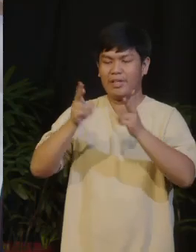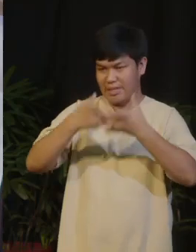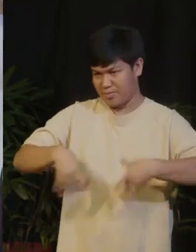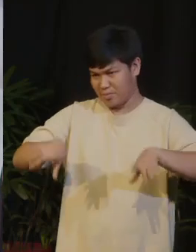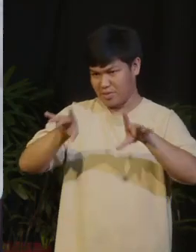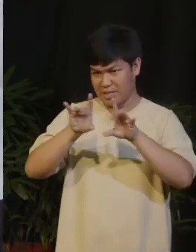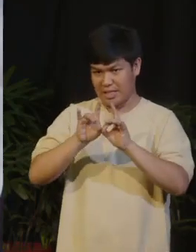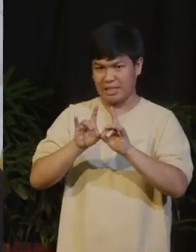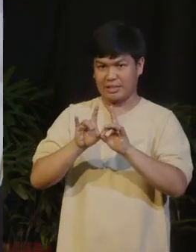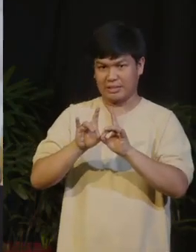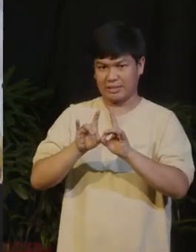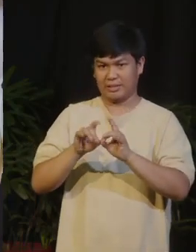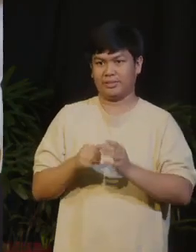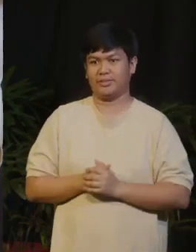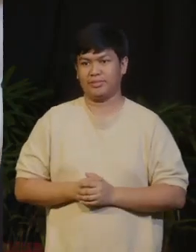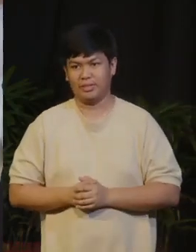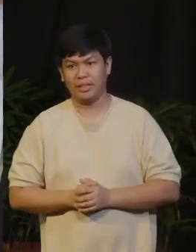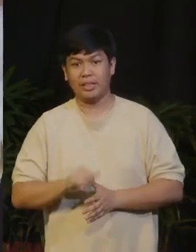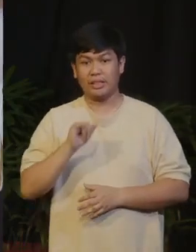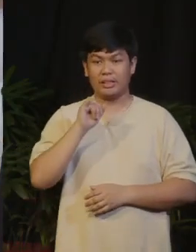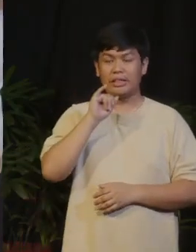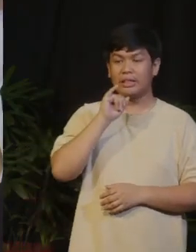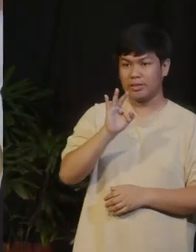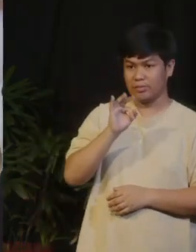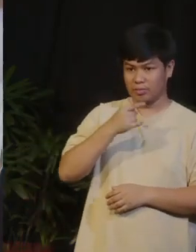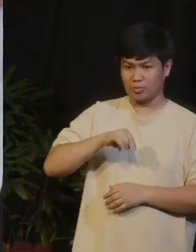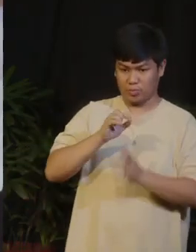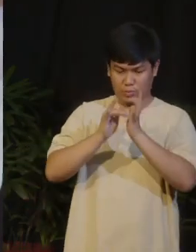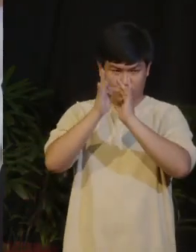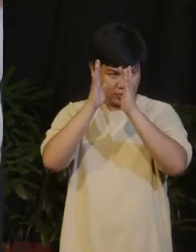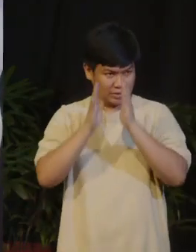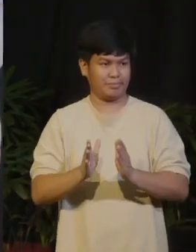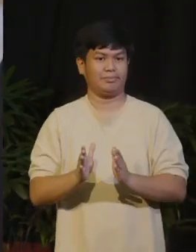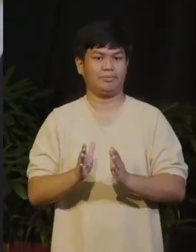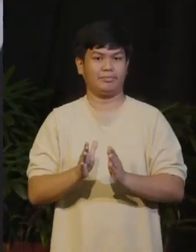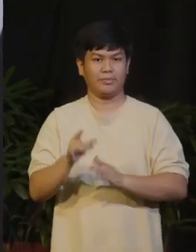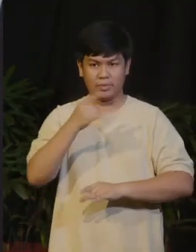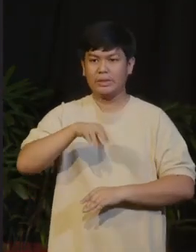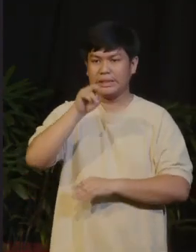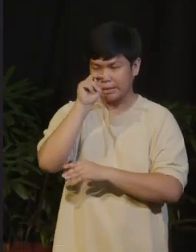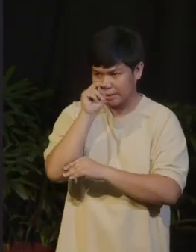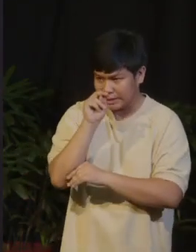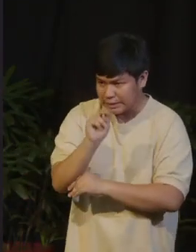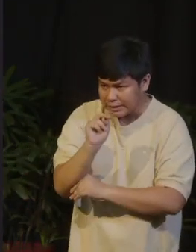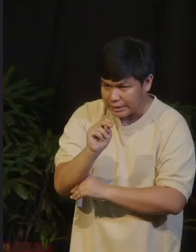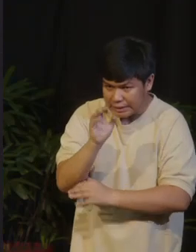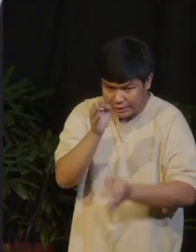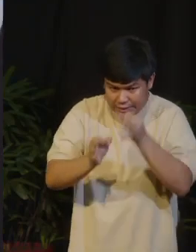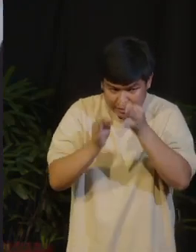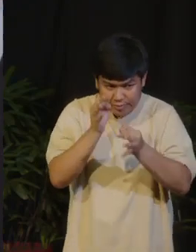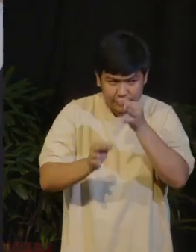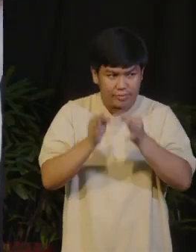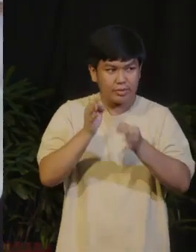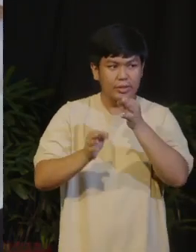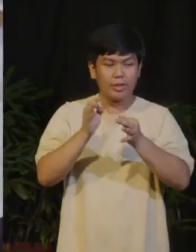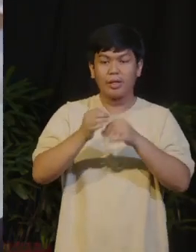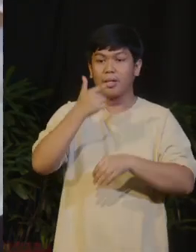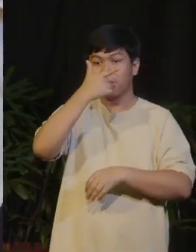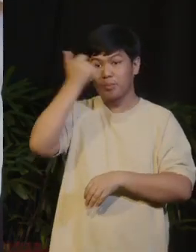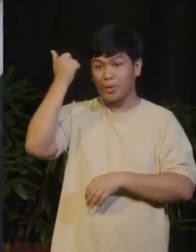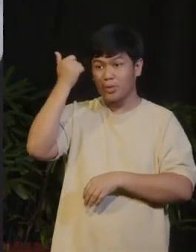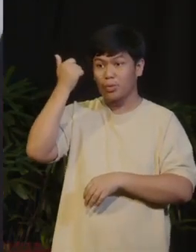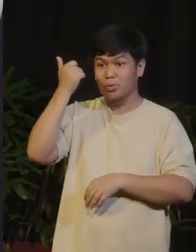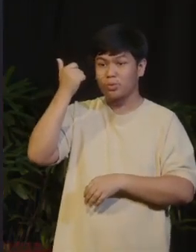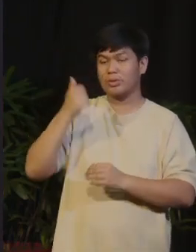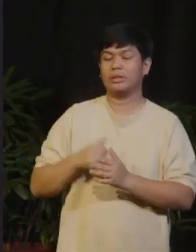yan kung hindi tayo maghuhusga. No? Kailangan din natin manghusga kung minsan para